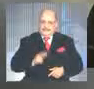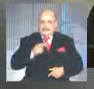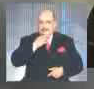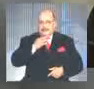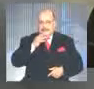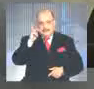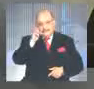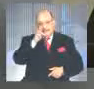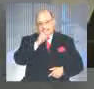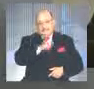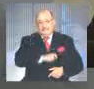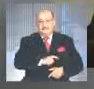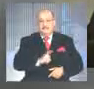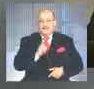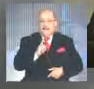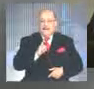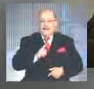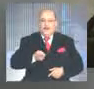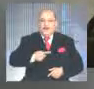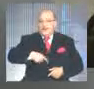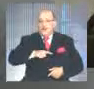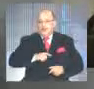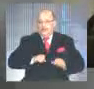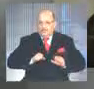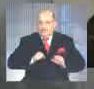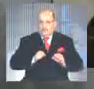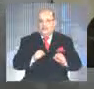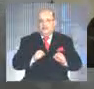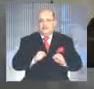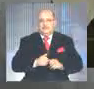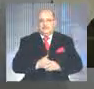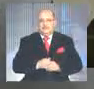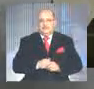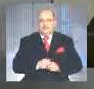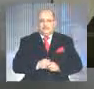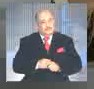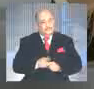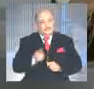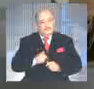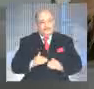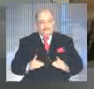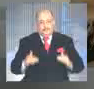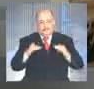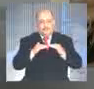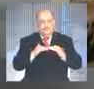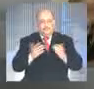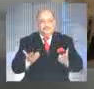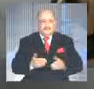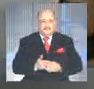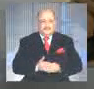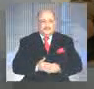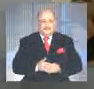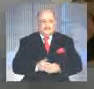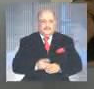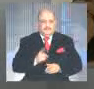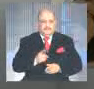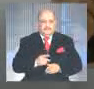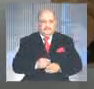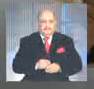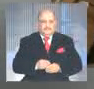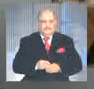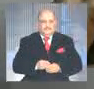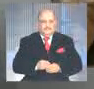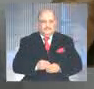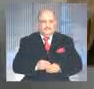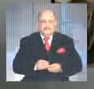الواقع معناها توا عندها الحق المعاق في شهريه معناها بالنسبه لبنتي ما عندها حتى شيء. الوضعيه نتاع المعاق لازم فما لهوه